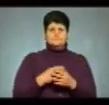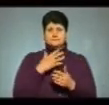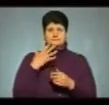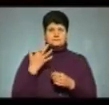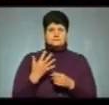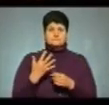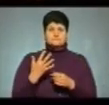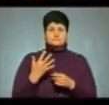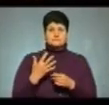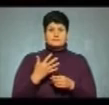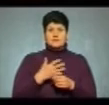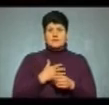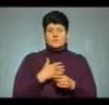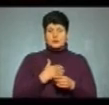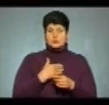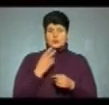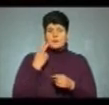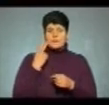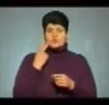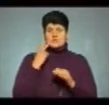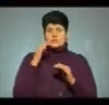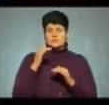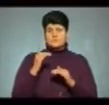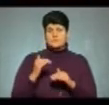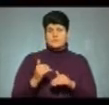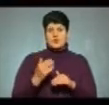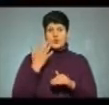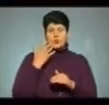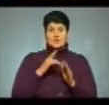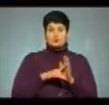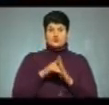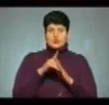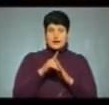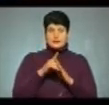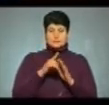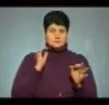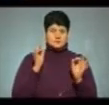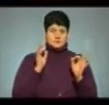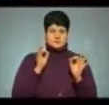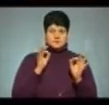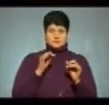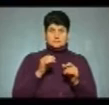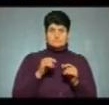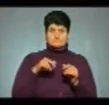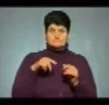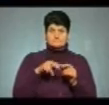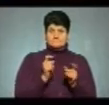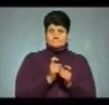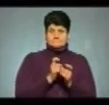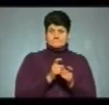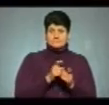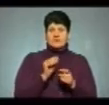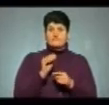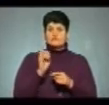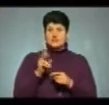І температура постійно низька. Коли ми почали піднімати шум, пішли в ЖЕК, нас ЖЕК